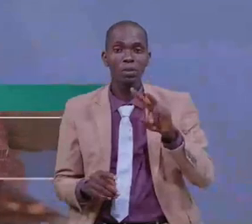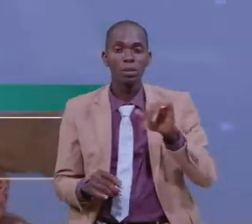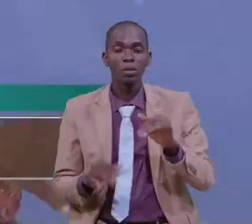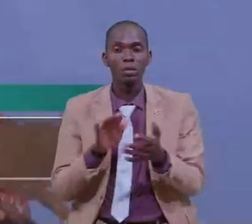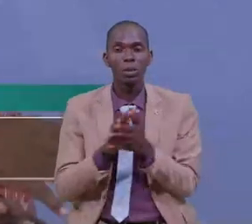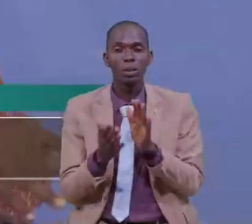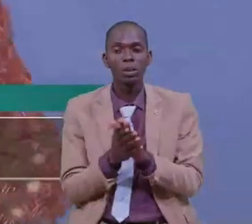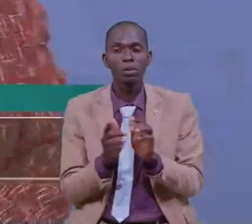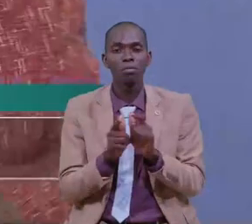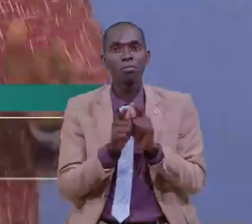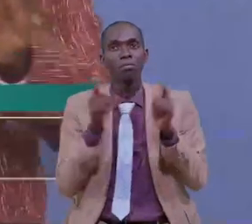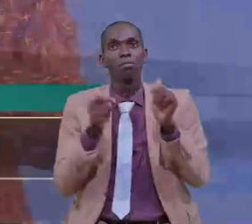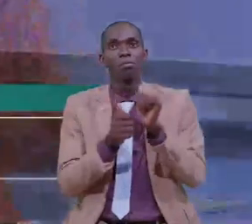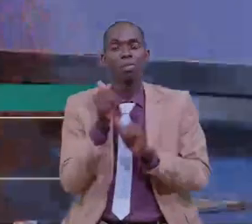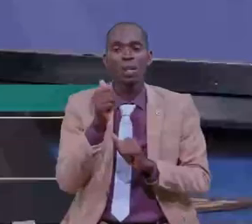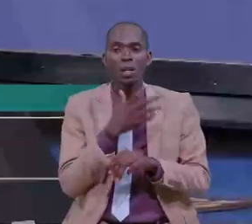9.